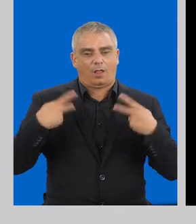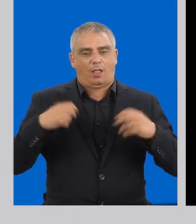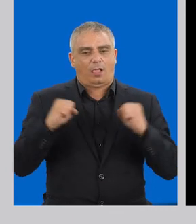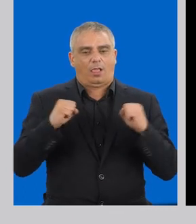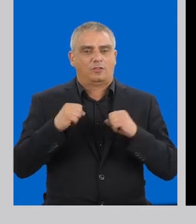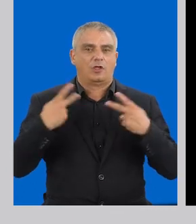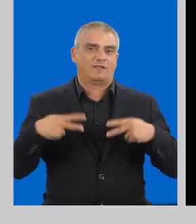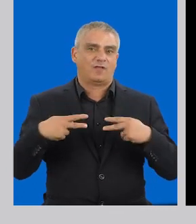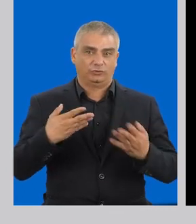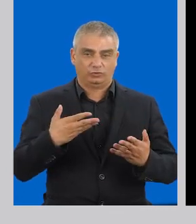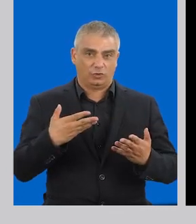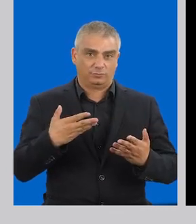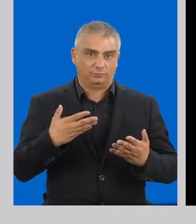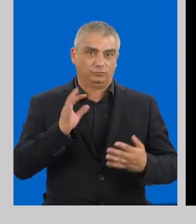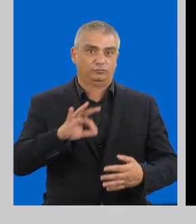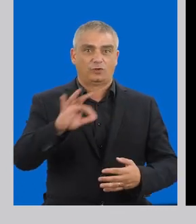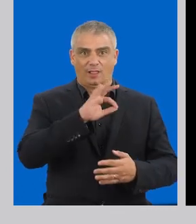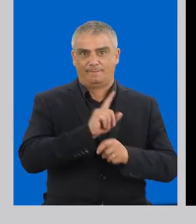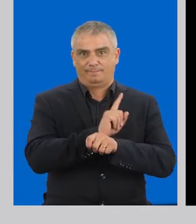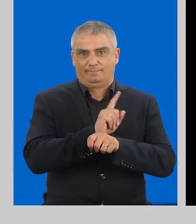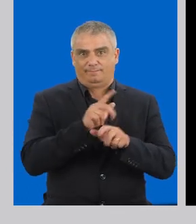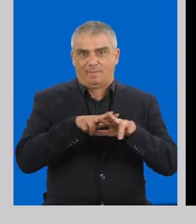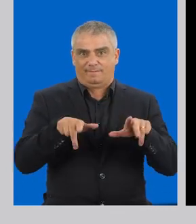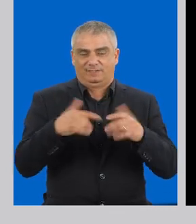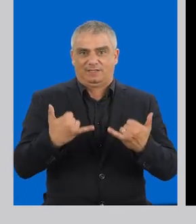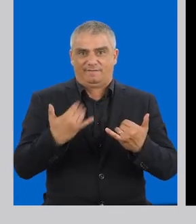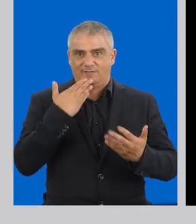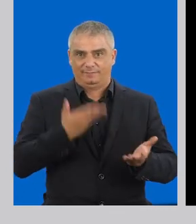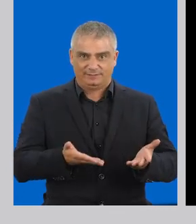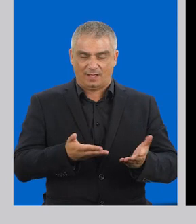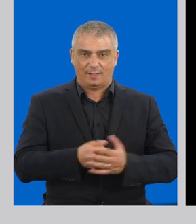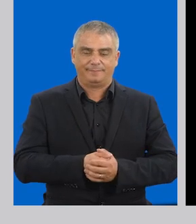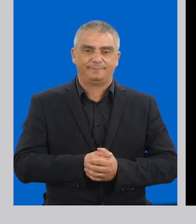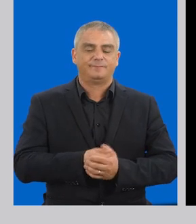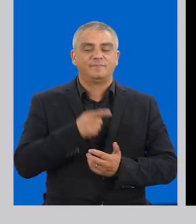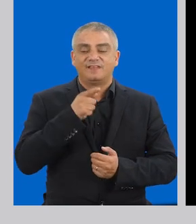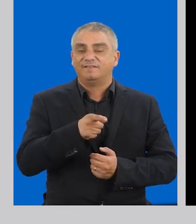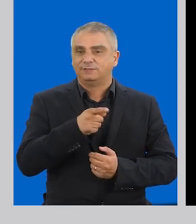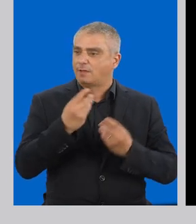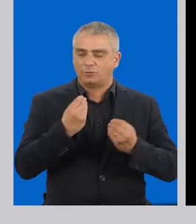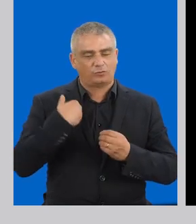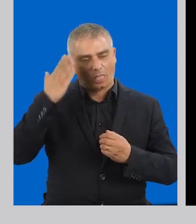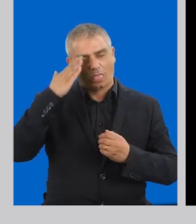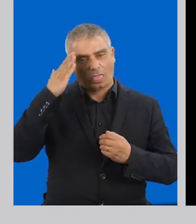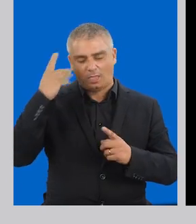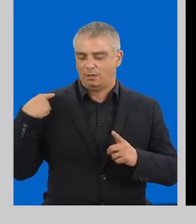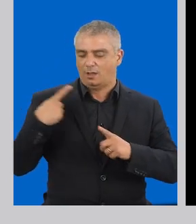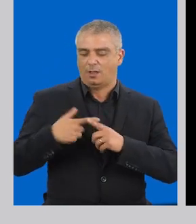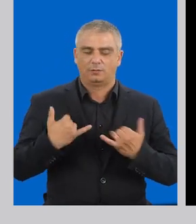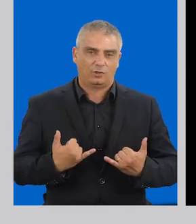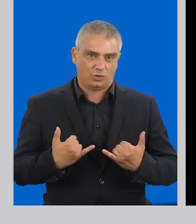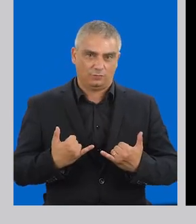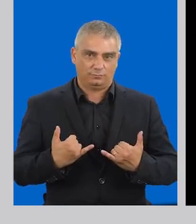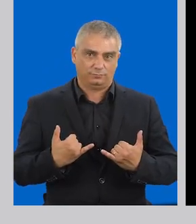כל החרדות ואת כל החששות שלהן מהמצב פה בארץ וזה משהו שמלווה אותנו האמת עד